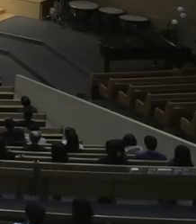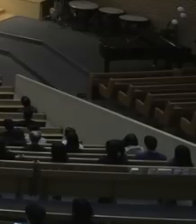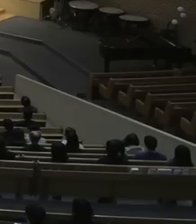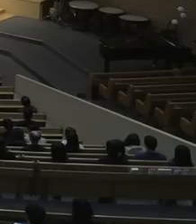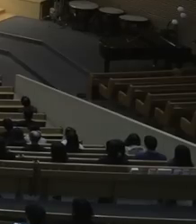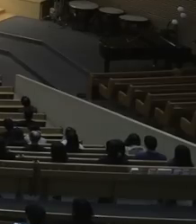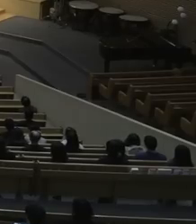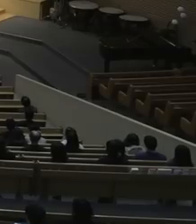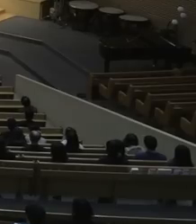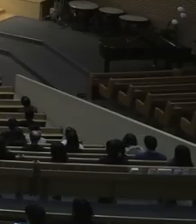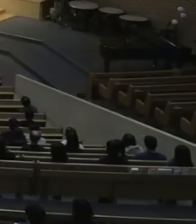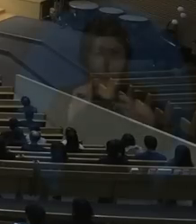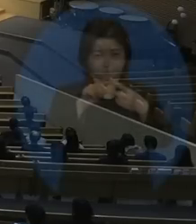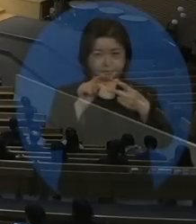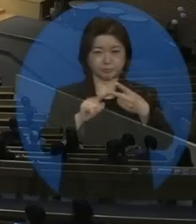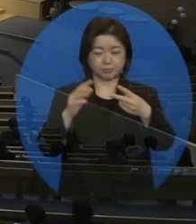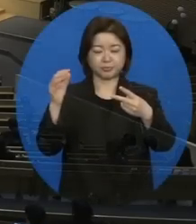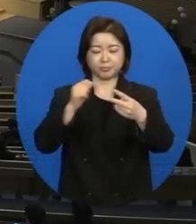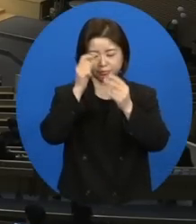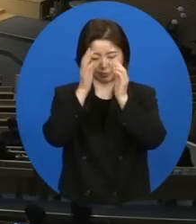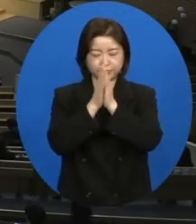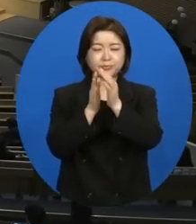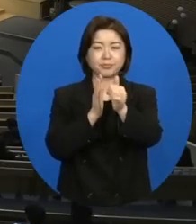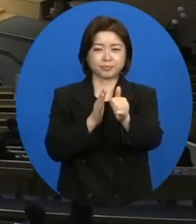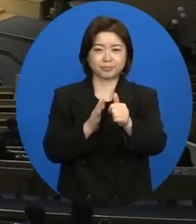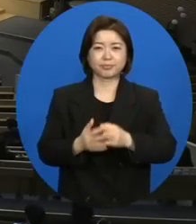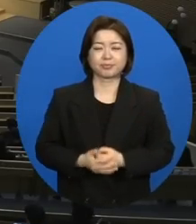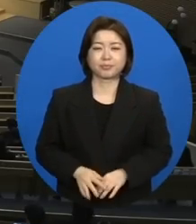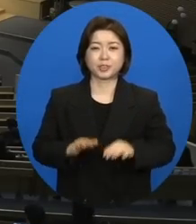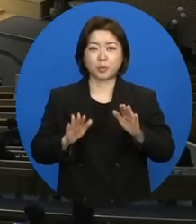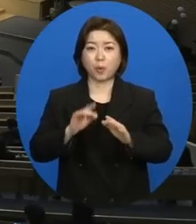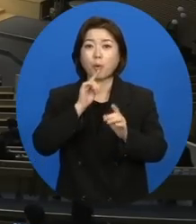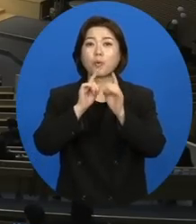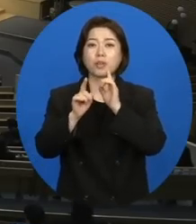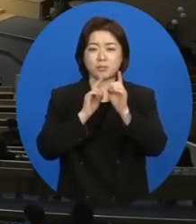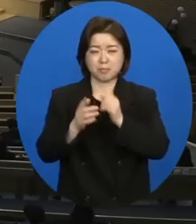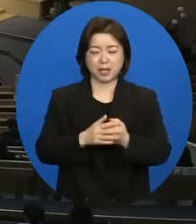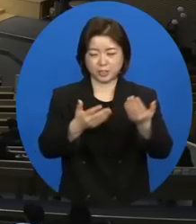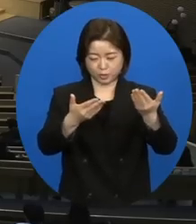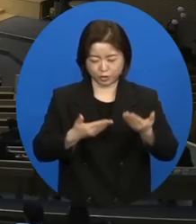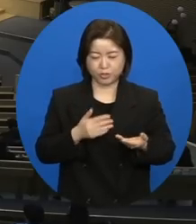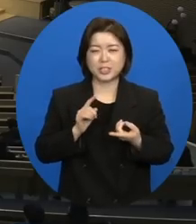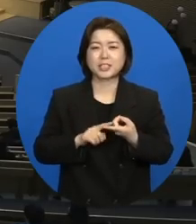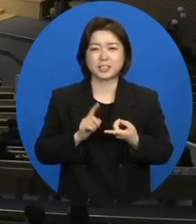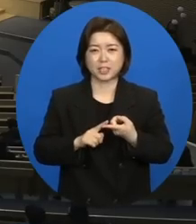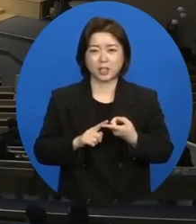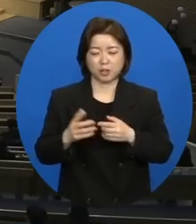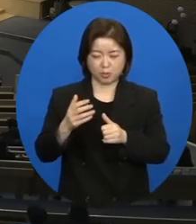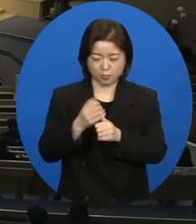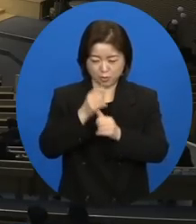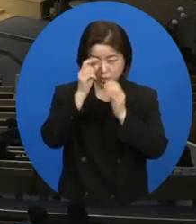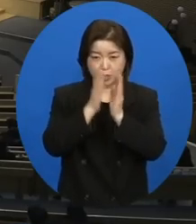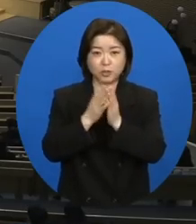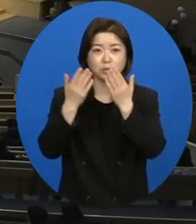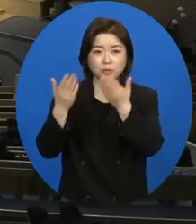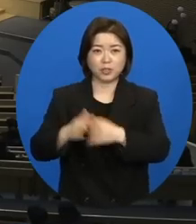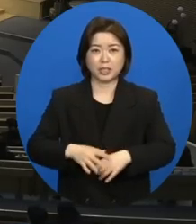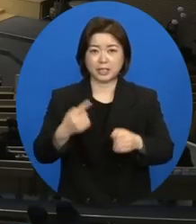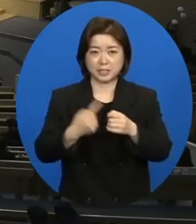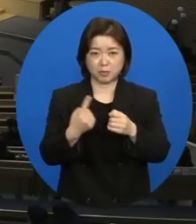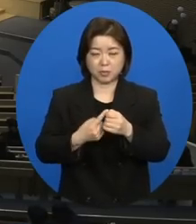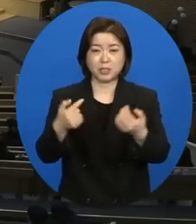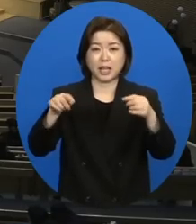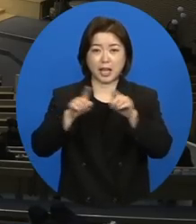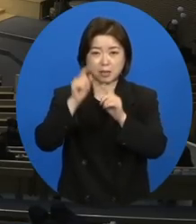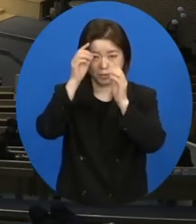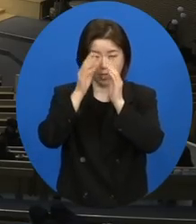네, 우리 두 가지 놓고 우리 기도하겠습니다. 오늘 말씀 주신 대로 붙잡고 기도할 때 우리 첫 번째로 우리 함께 기도할